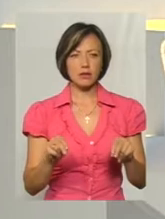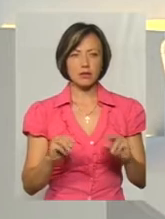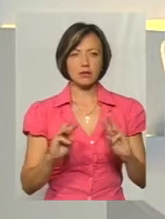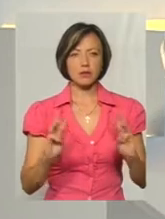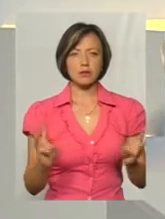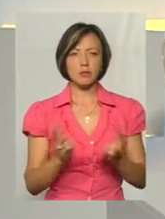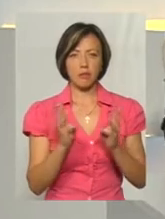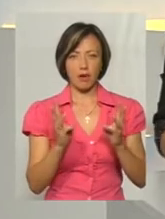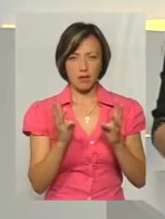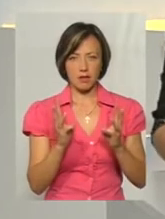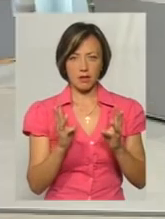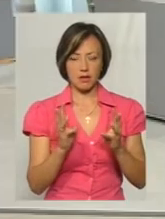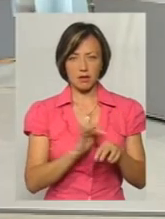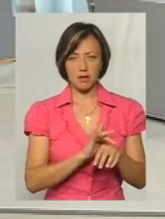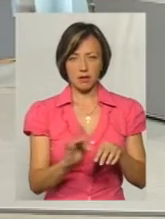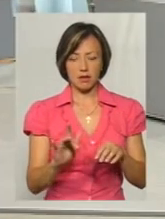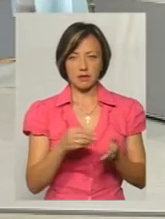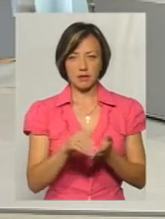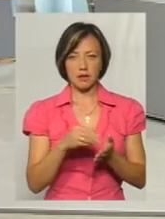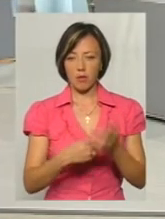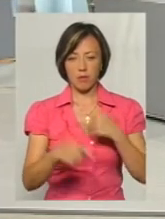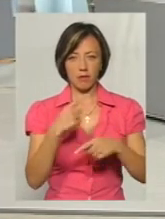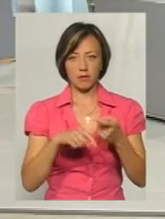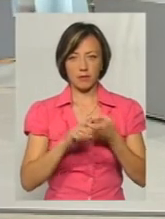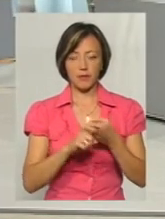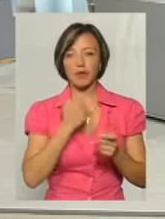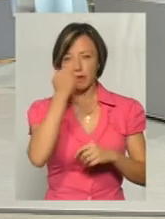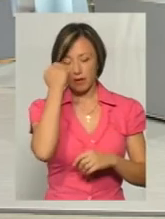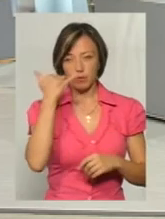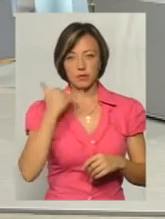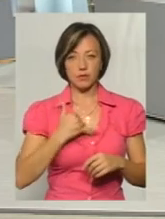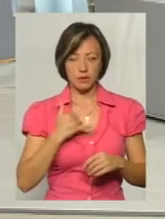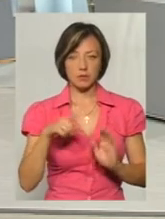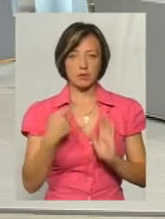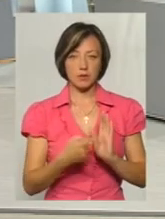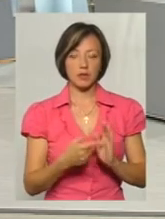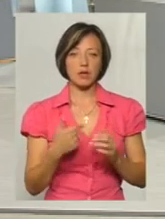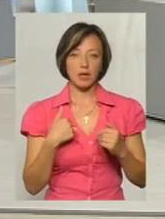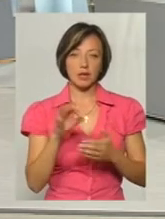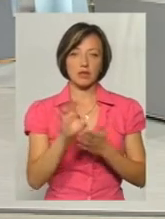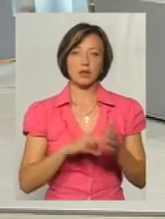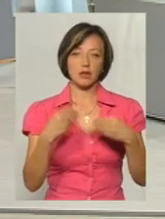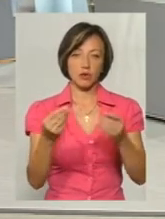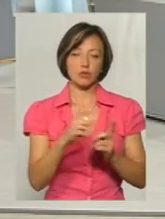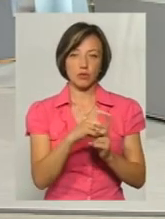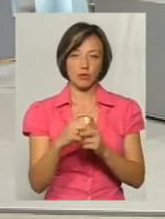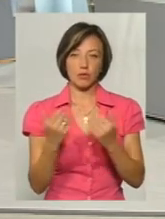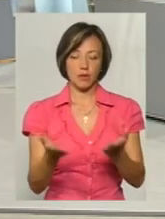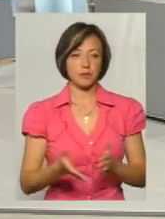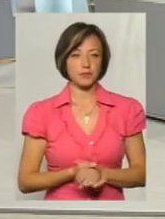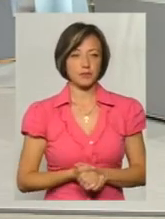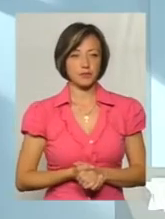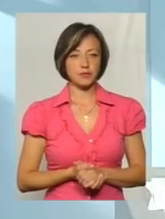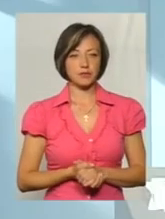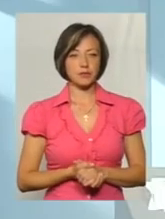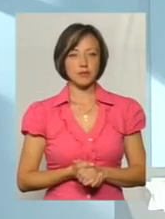Дякую, ми зрозуміли ваші питання. Дуже дякую, що ви їх дозвонились і поставили. І я зразу даю слово пану Михайлу. Ми